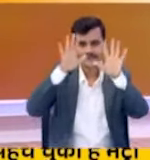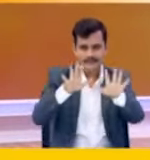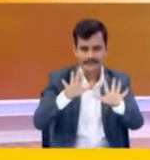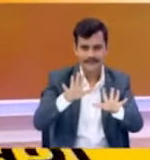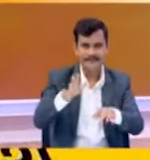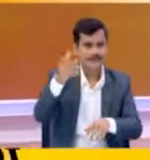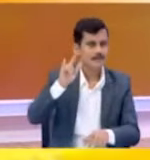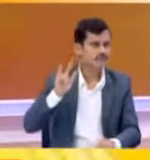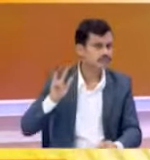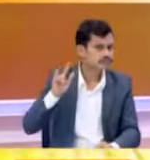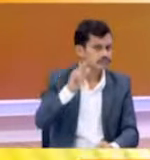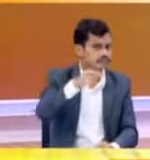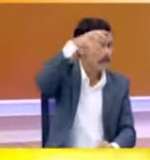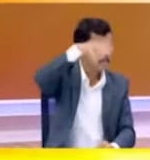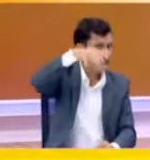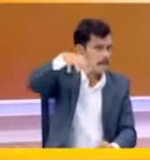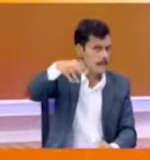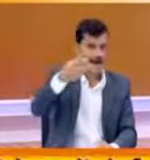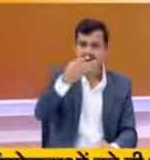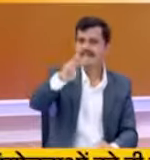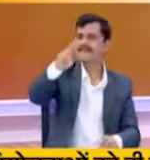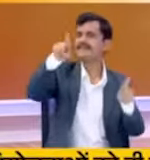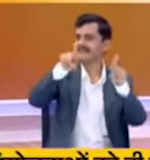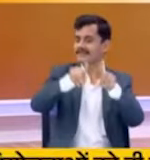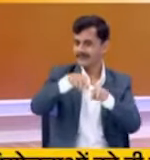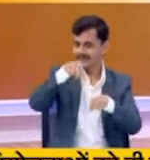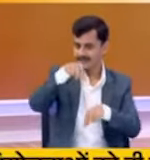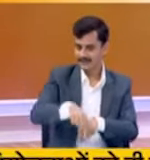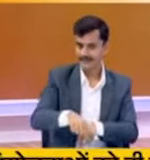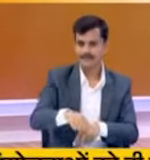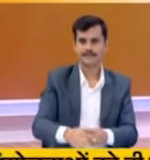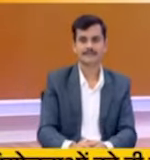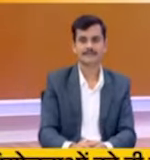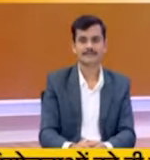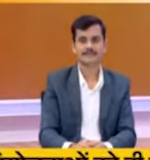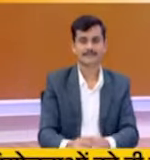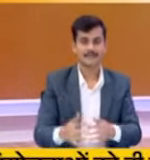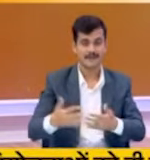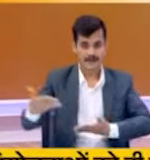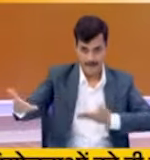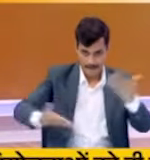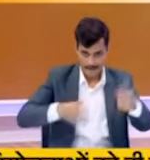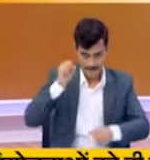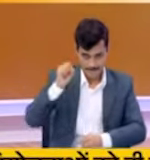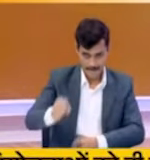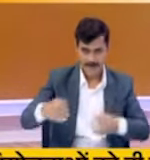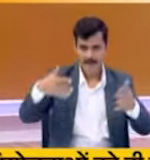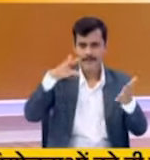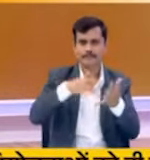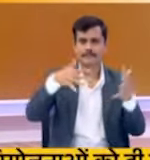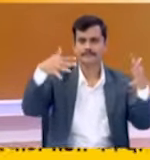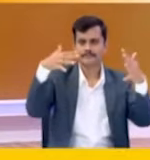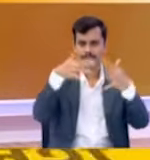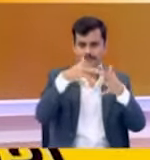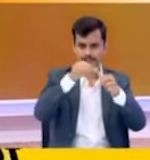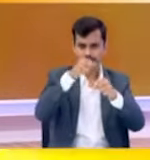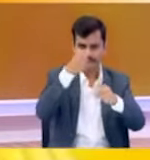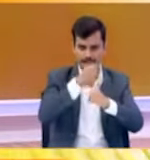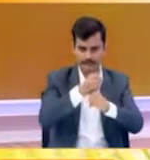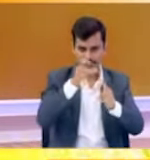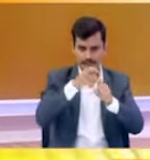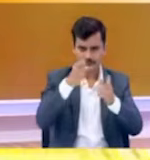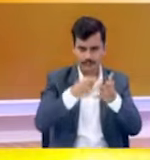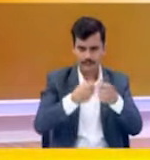डबल हुई है वैसे ही वेस्ट बंगाल में बागडोगरा और बिहार में